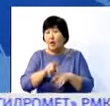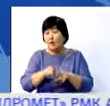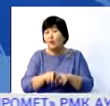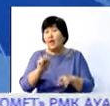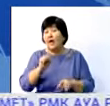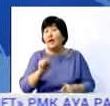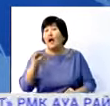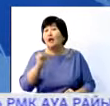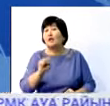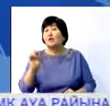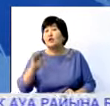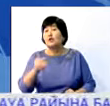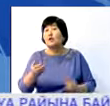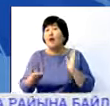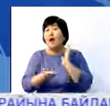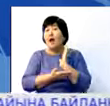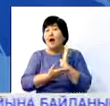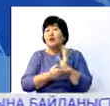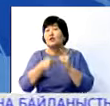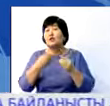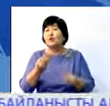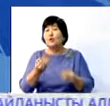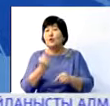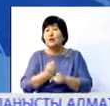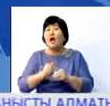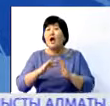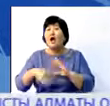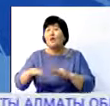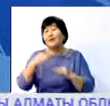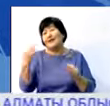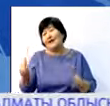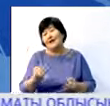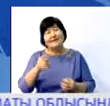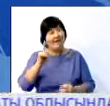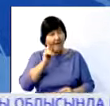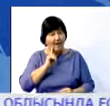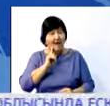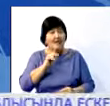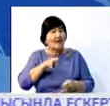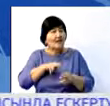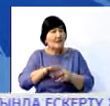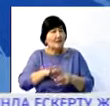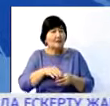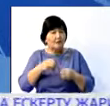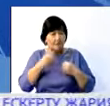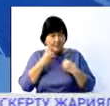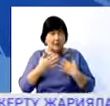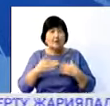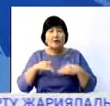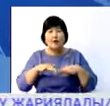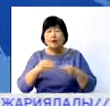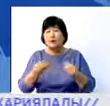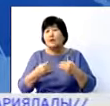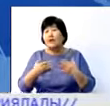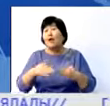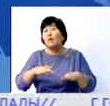Әлнұр Жарқынбаев кәдімгі ағаштан төрт түрлі ойыншық жасап, ауыл балаларына қызықты, ыңғайлы әрі зиянсыз дүниелерді ұсынып отыр. Баланың